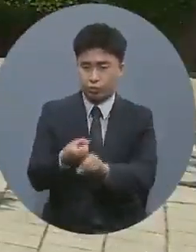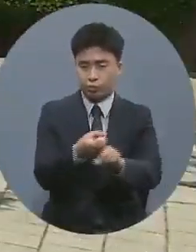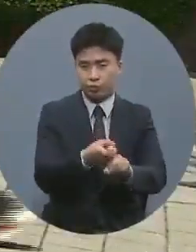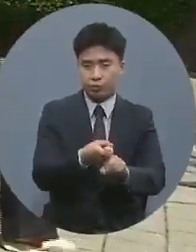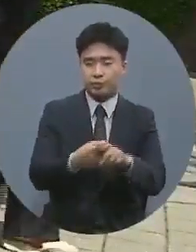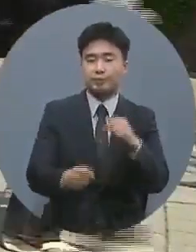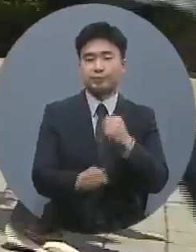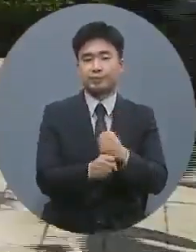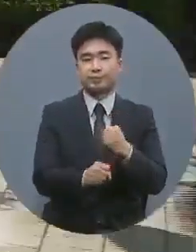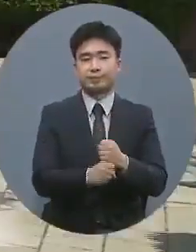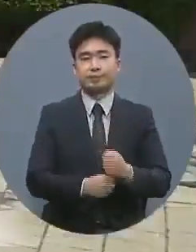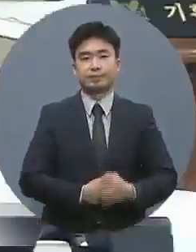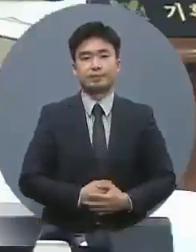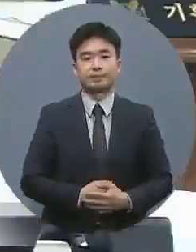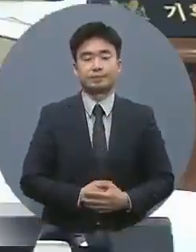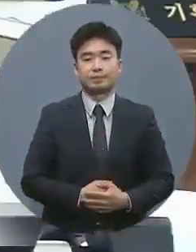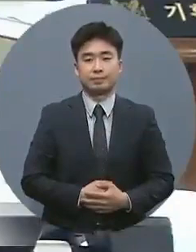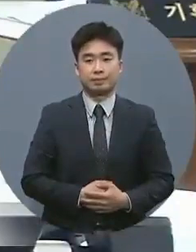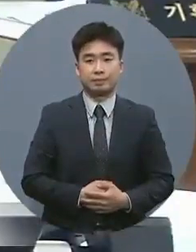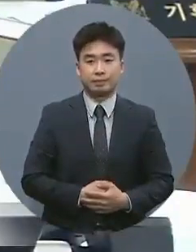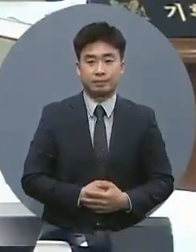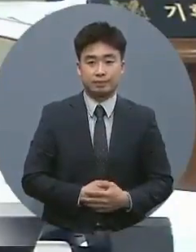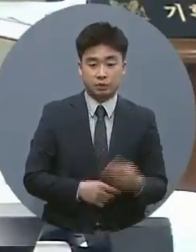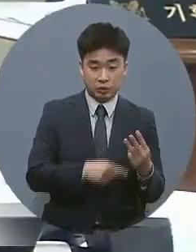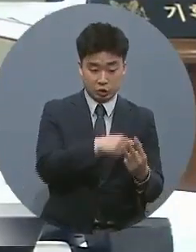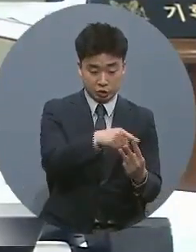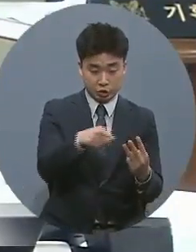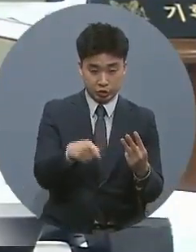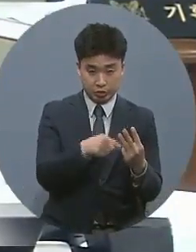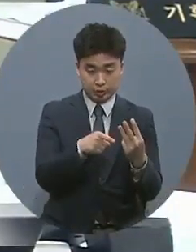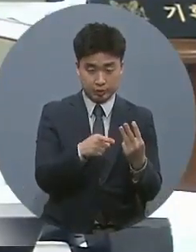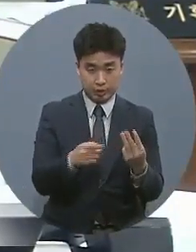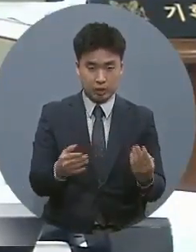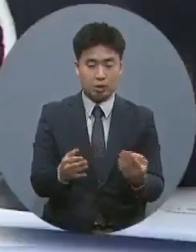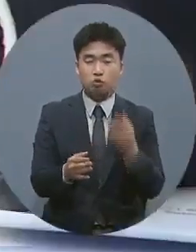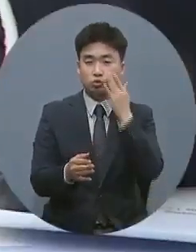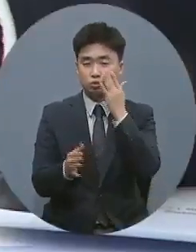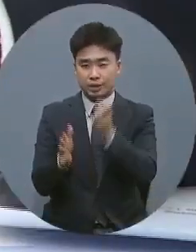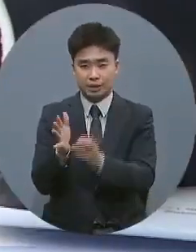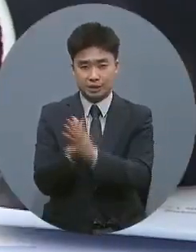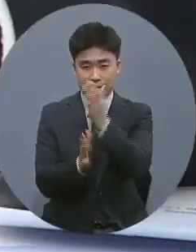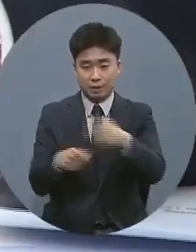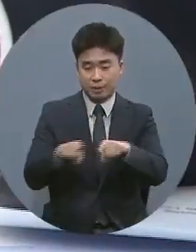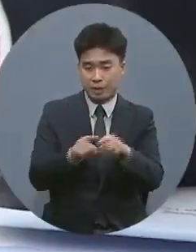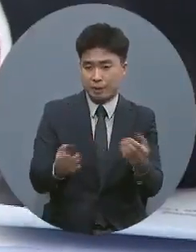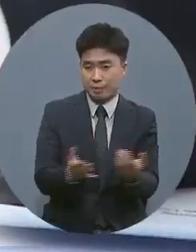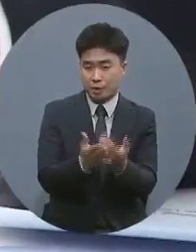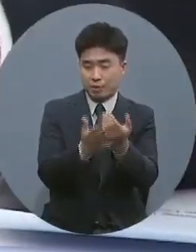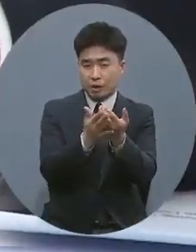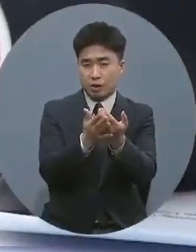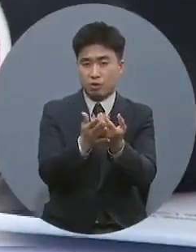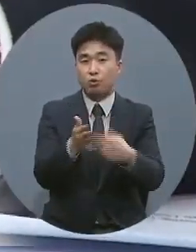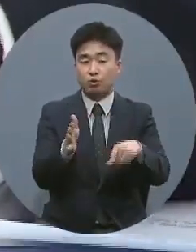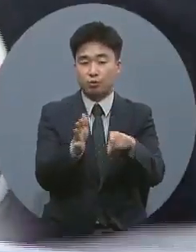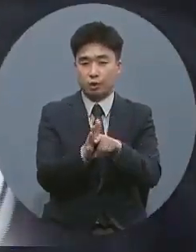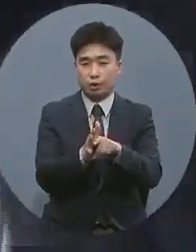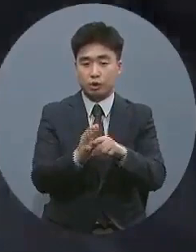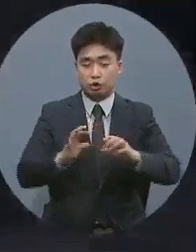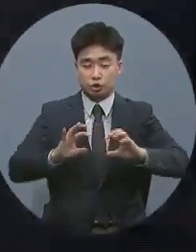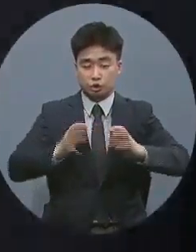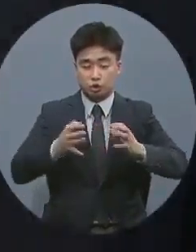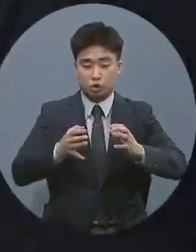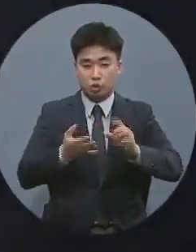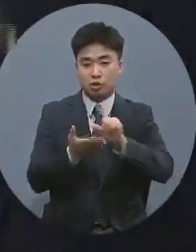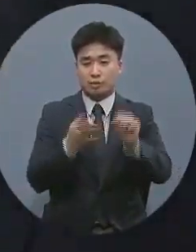거버넌스 체계를 구축합니다. 이를 통해 울산과 대학의 동반 성장을 이루려면 글로컬 대학에 선정돼야 한다는 논리를 펼